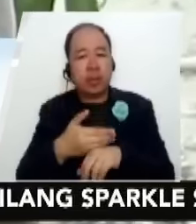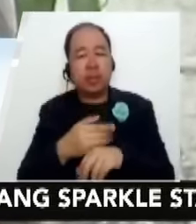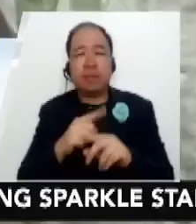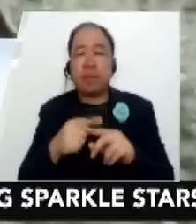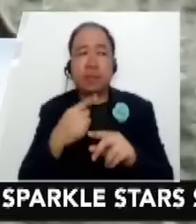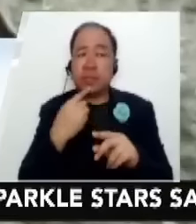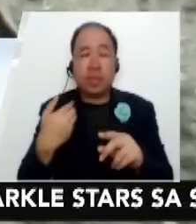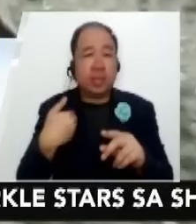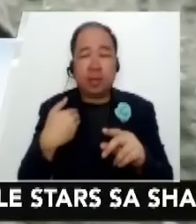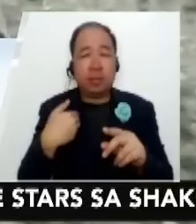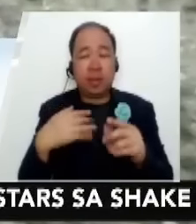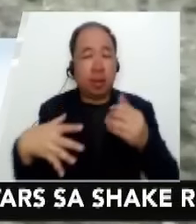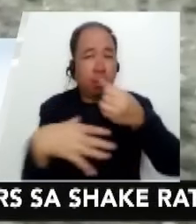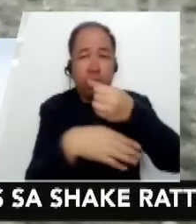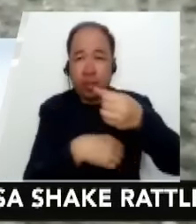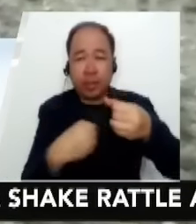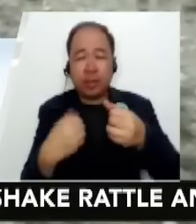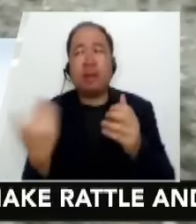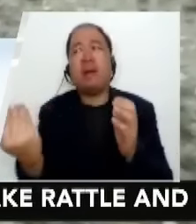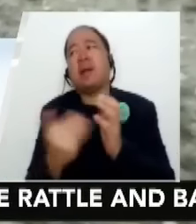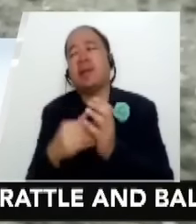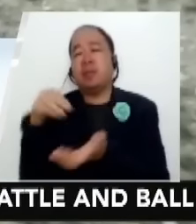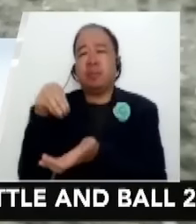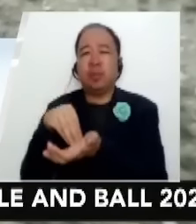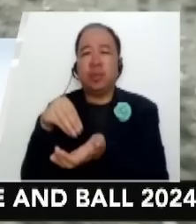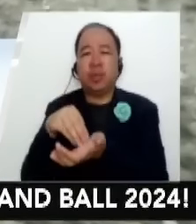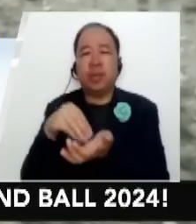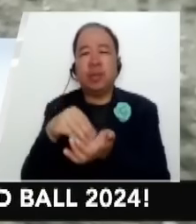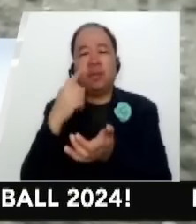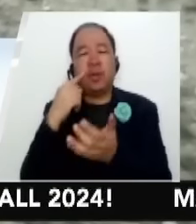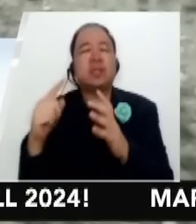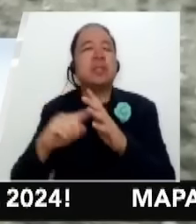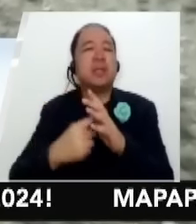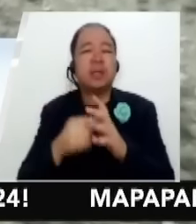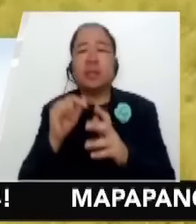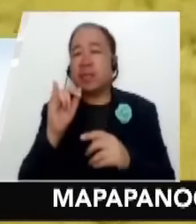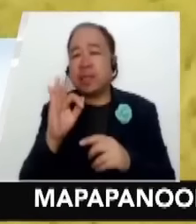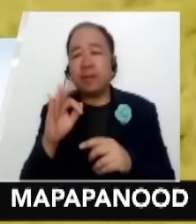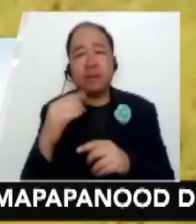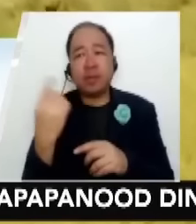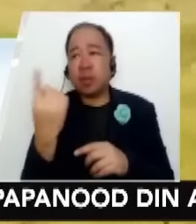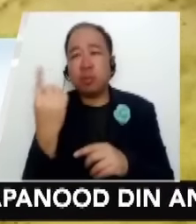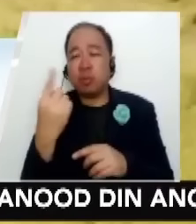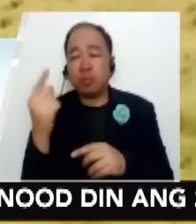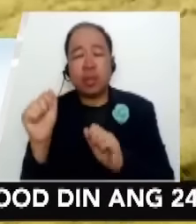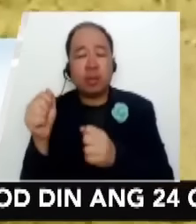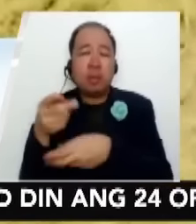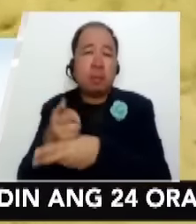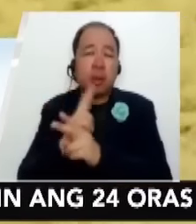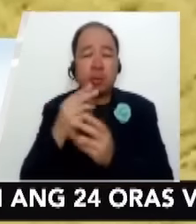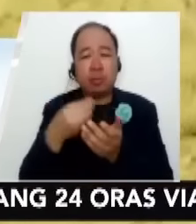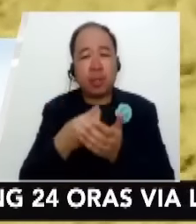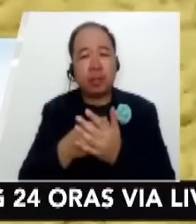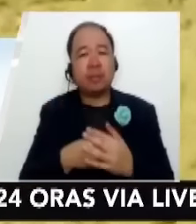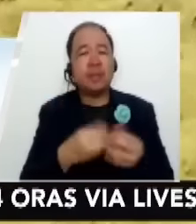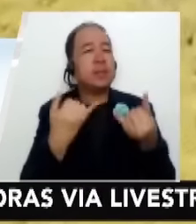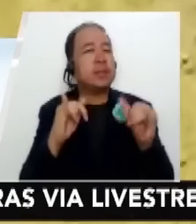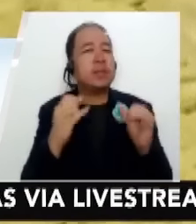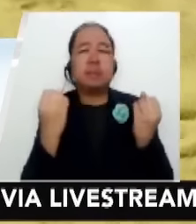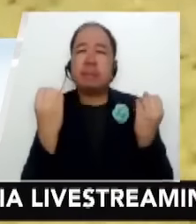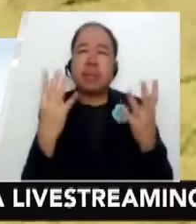nakakaani. Mangungutang na naman uli para pang-umpisa kung mayroon pa pong magpapautang. Marami pa rin kaming kababayang magsasaka